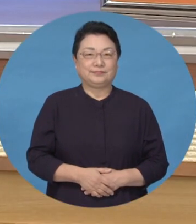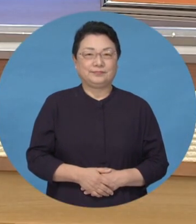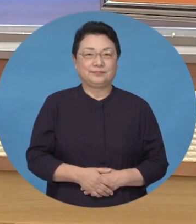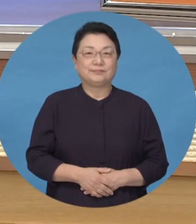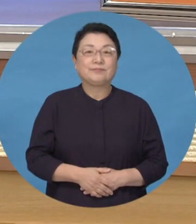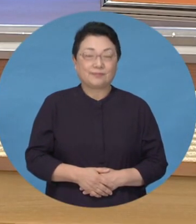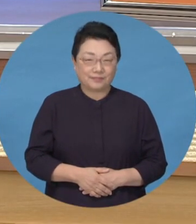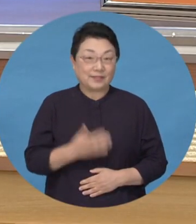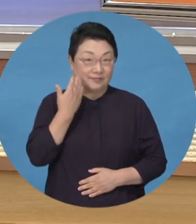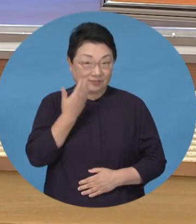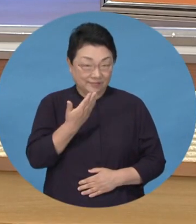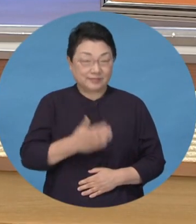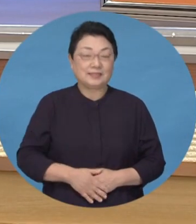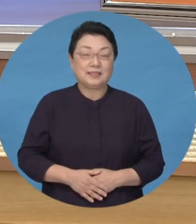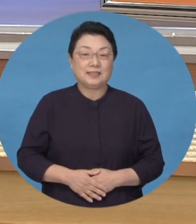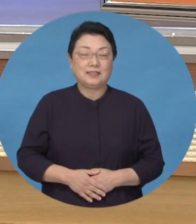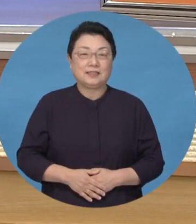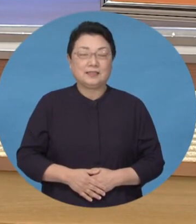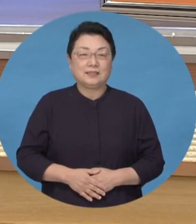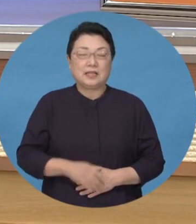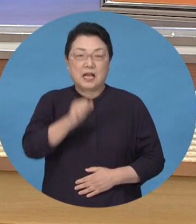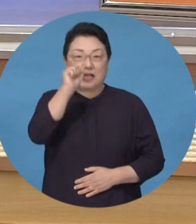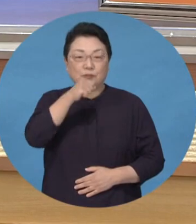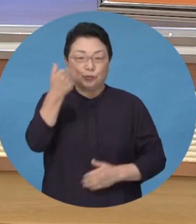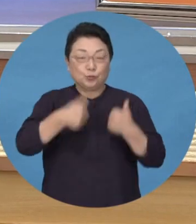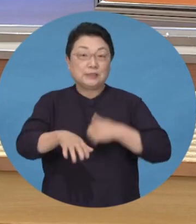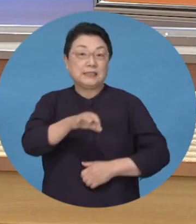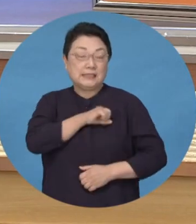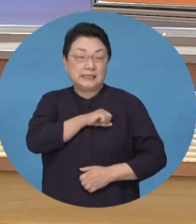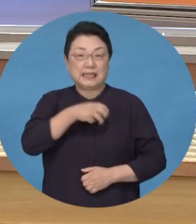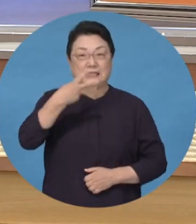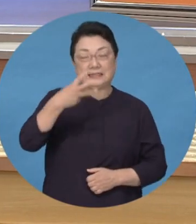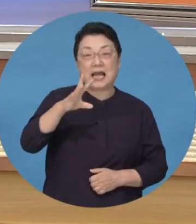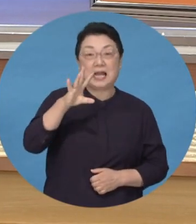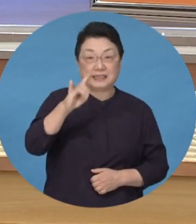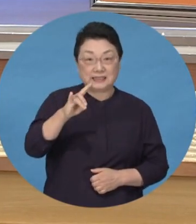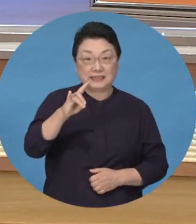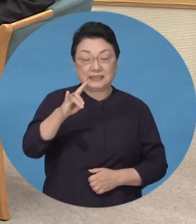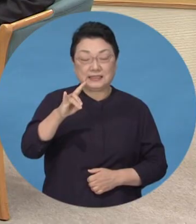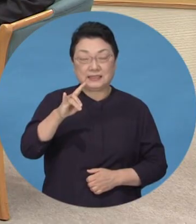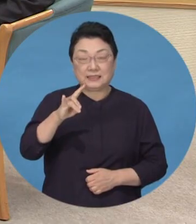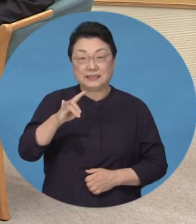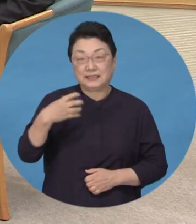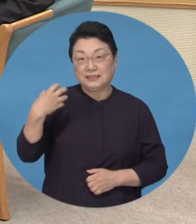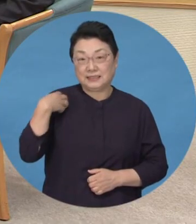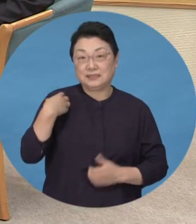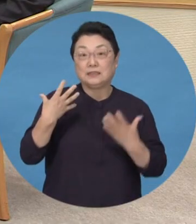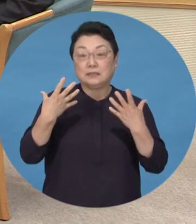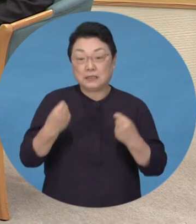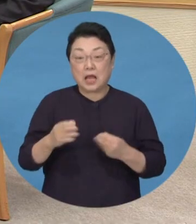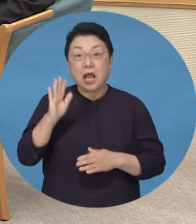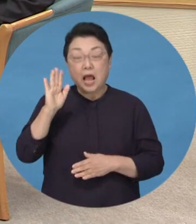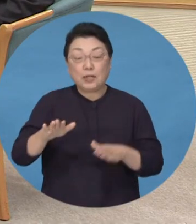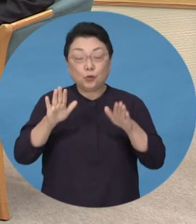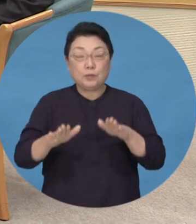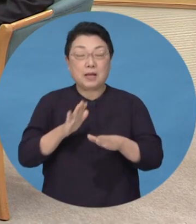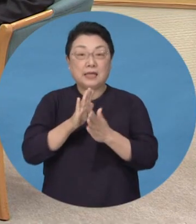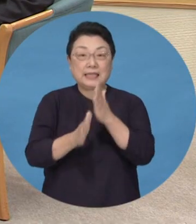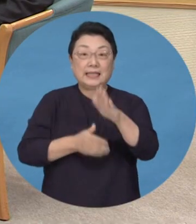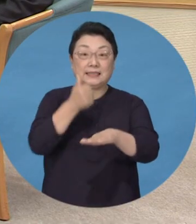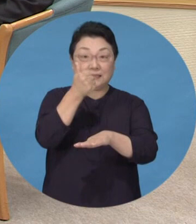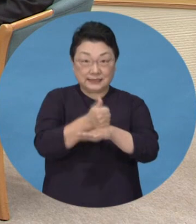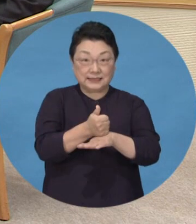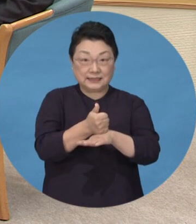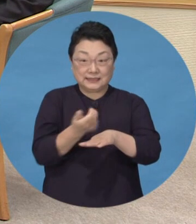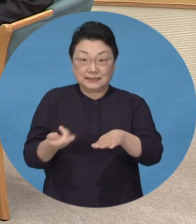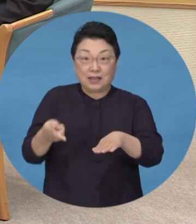さて長崎知事はその衆院議員を通算で3期はい遅めになりましてその後知事に転身をしたということなわけなん